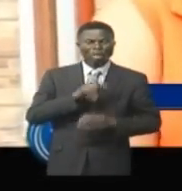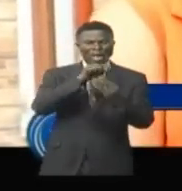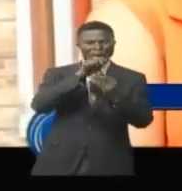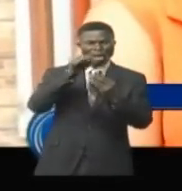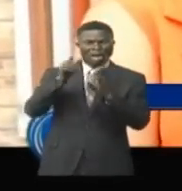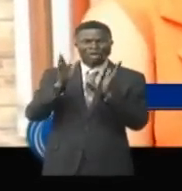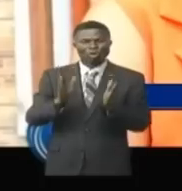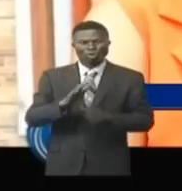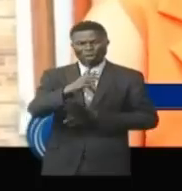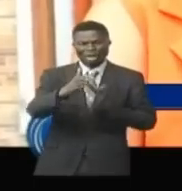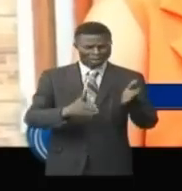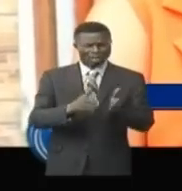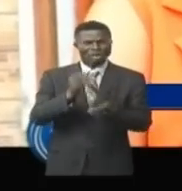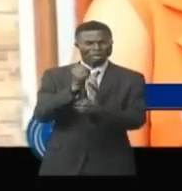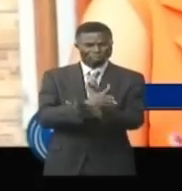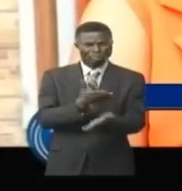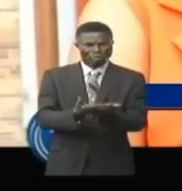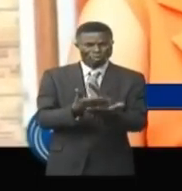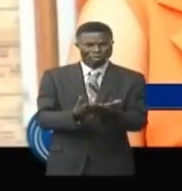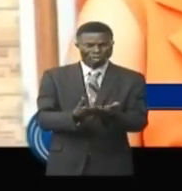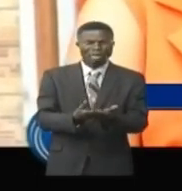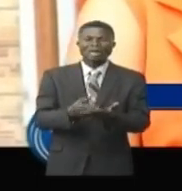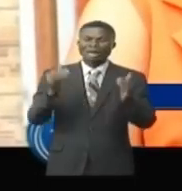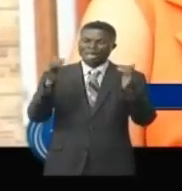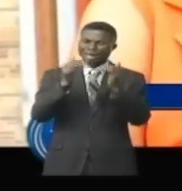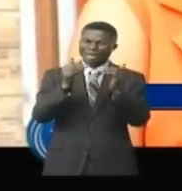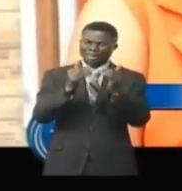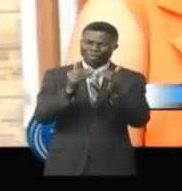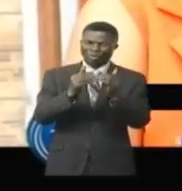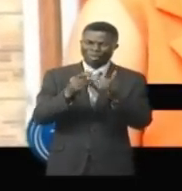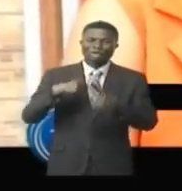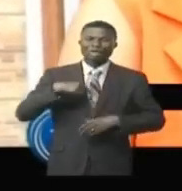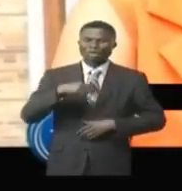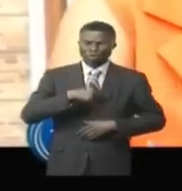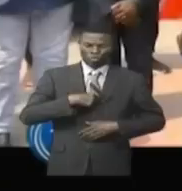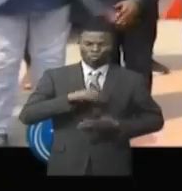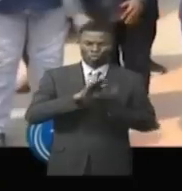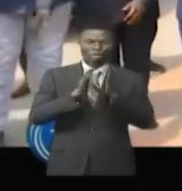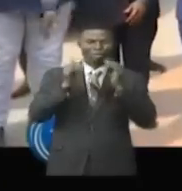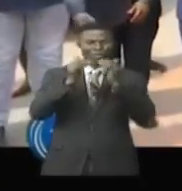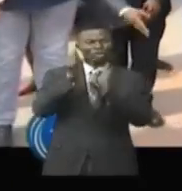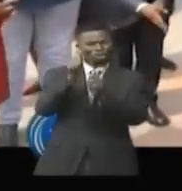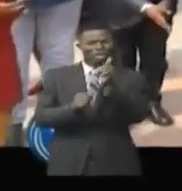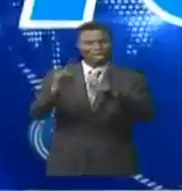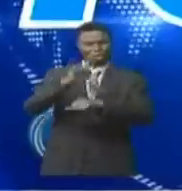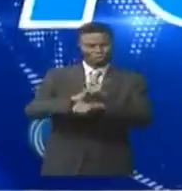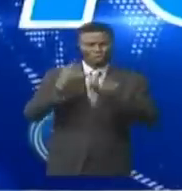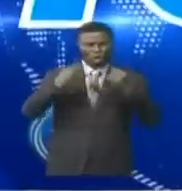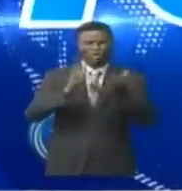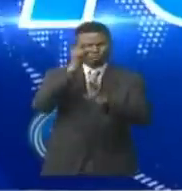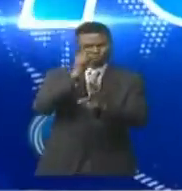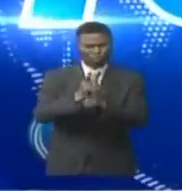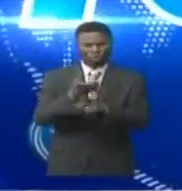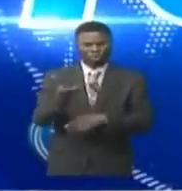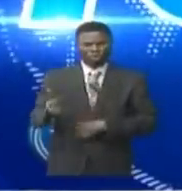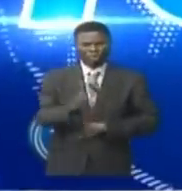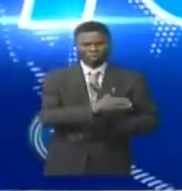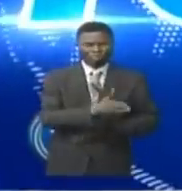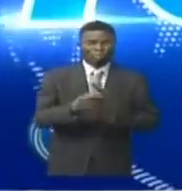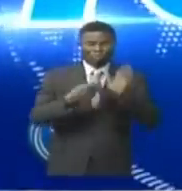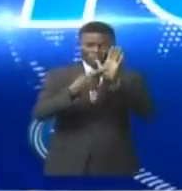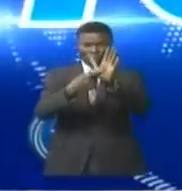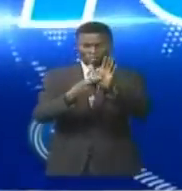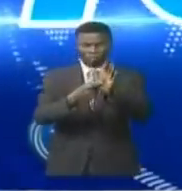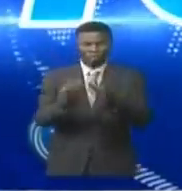la caisse à jour. D'être actualisé, nous serons vraiment à la page chaque jour. Suivez à présent